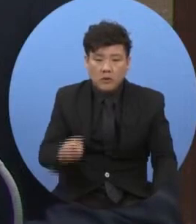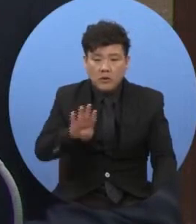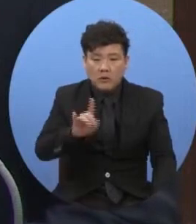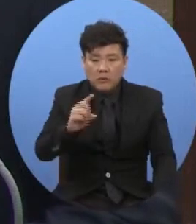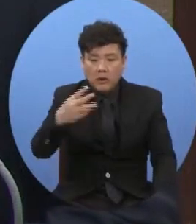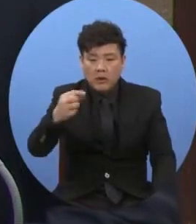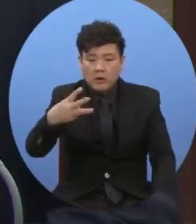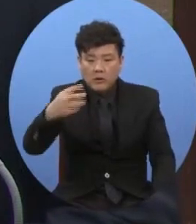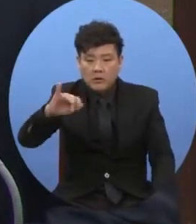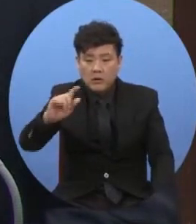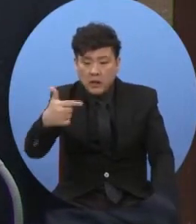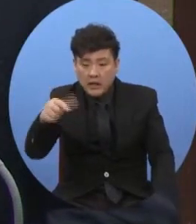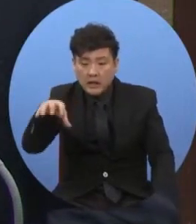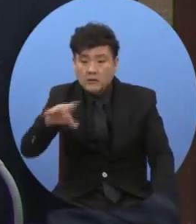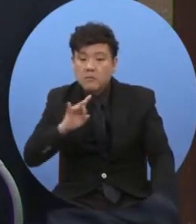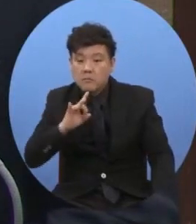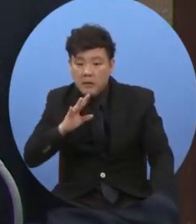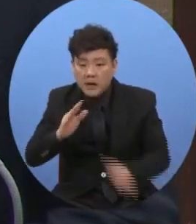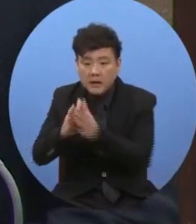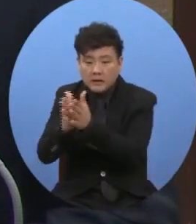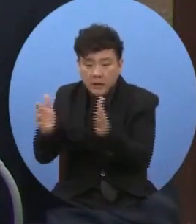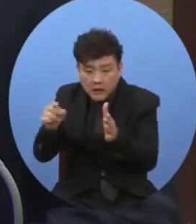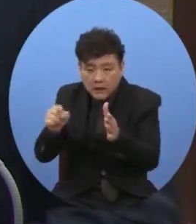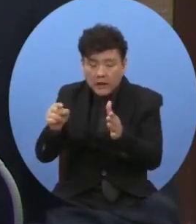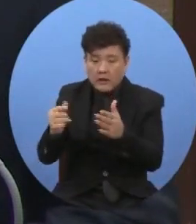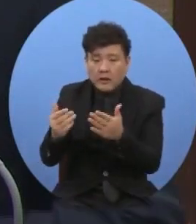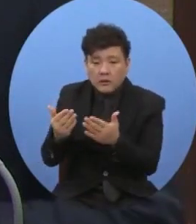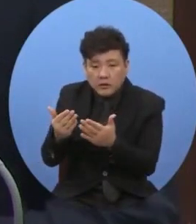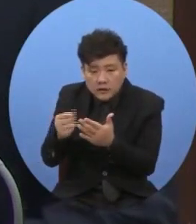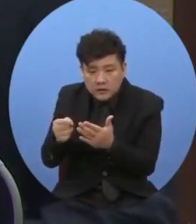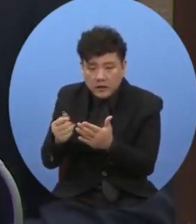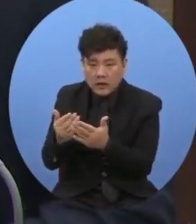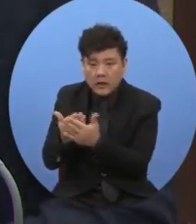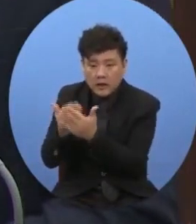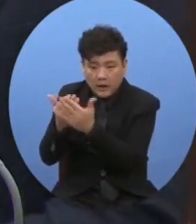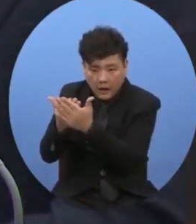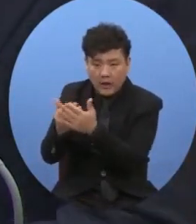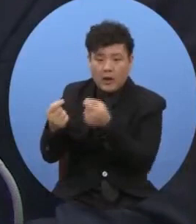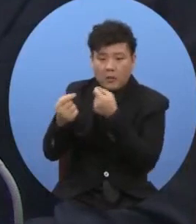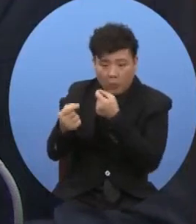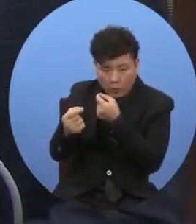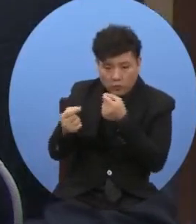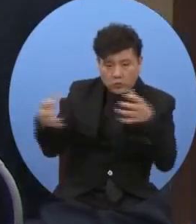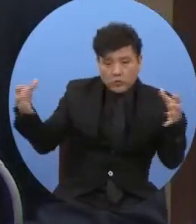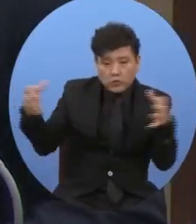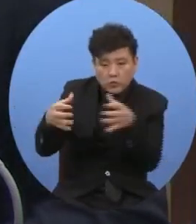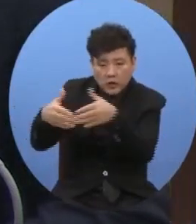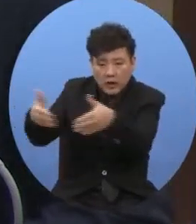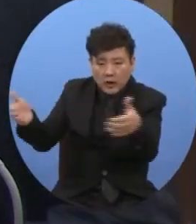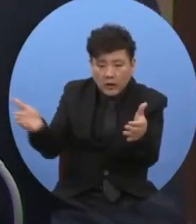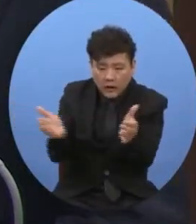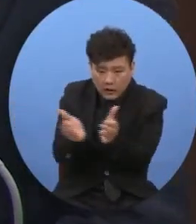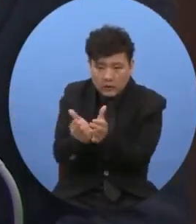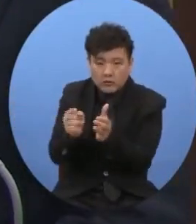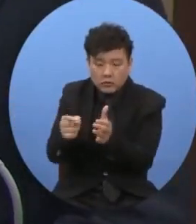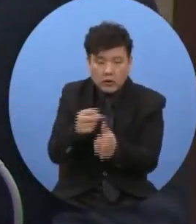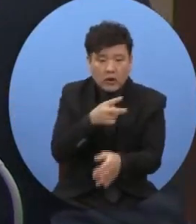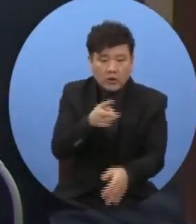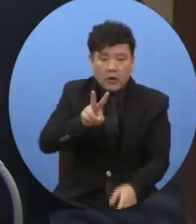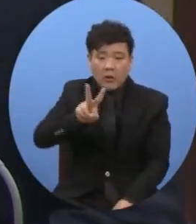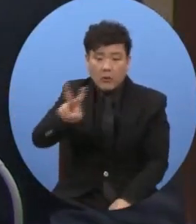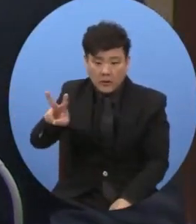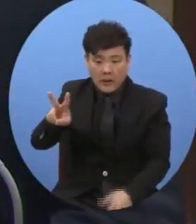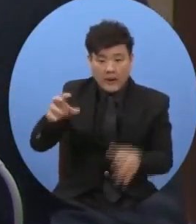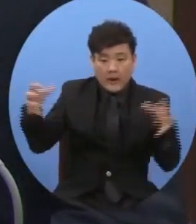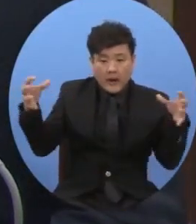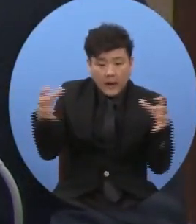티켓 진행됐죠. 그러다가 이제 뭐 자민당이나 뭐 지금 사민당이 이렇게 조율돼가지고 됐는데, 어떻게든 이거 여야가 다 합쳐서